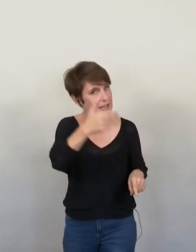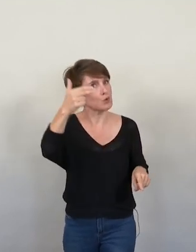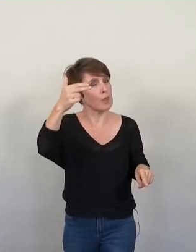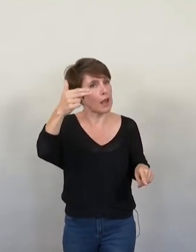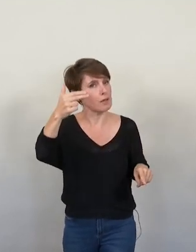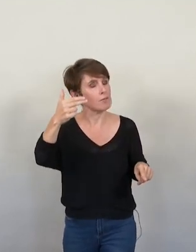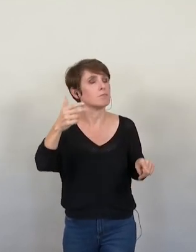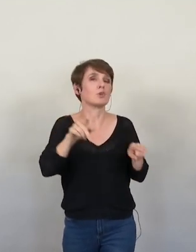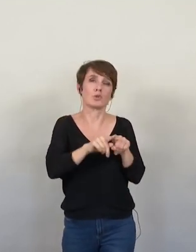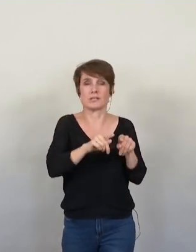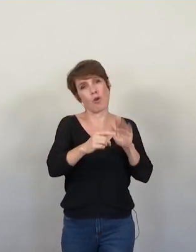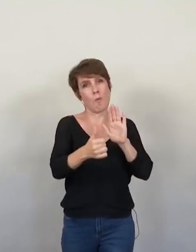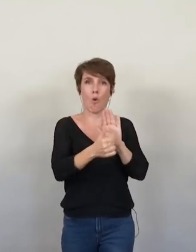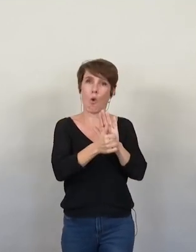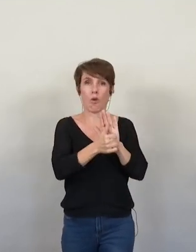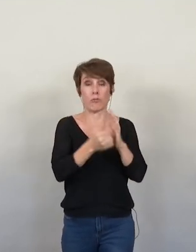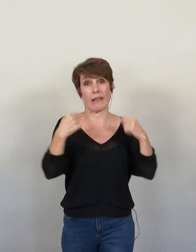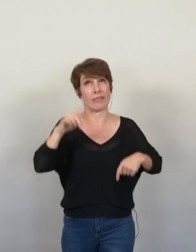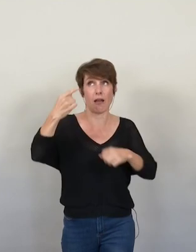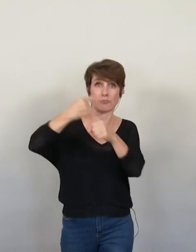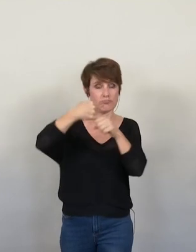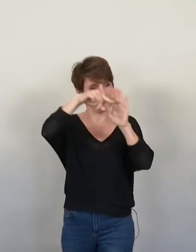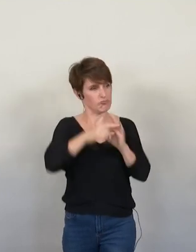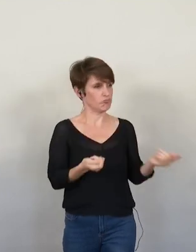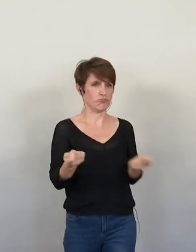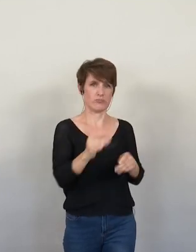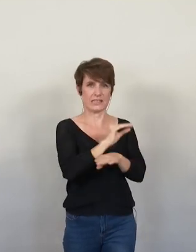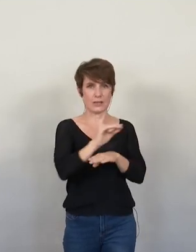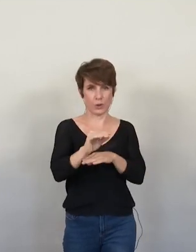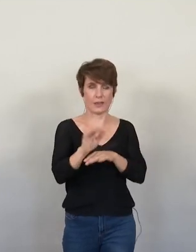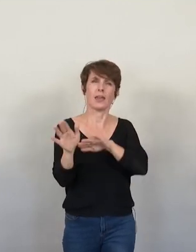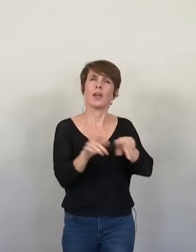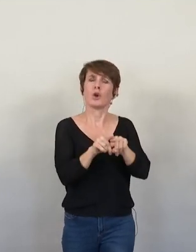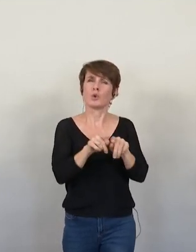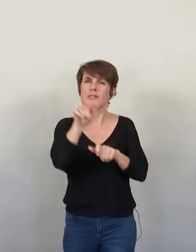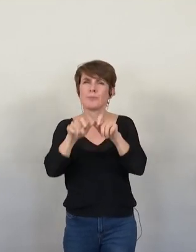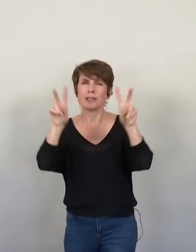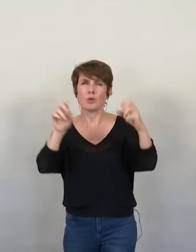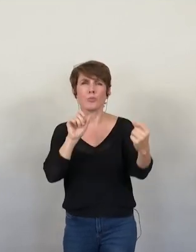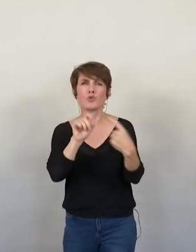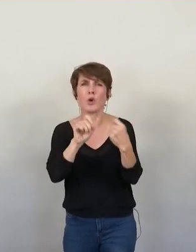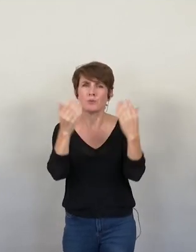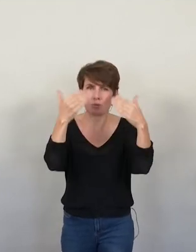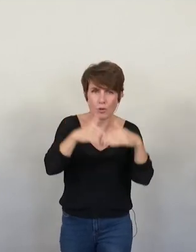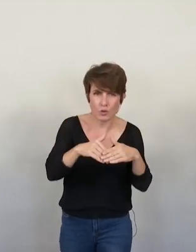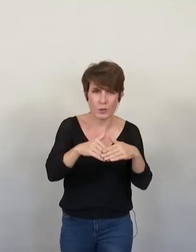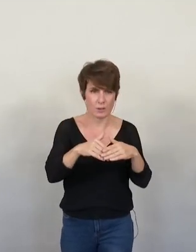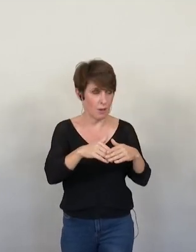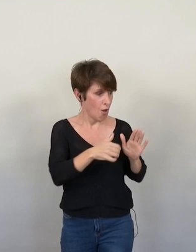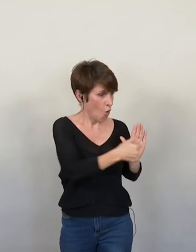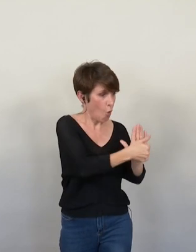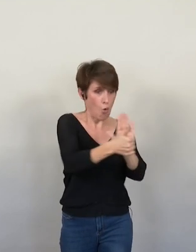régalien en matière de sécurité les correspondants de nuit assurent tous en coordination un ensemble de services